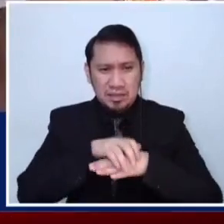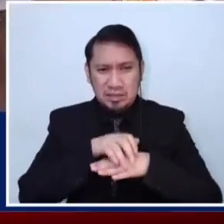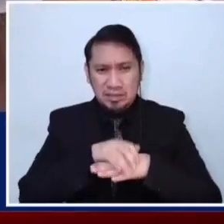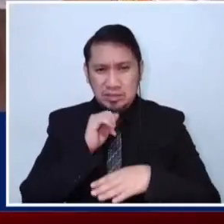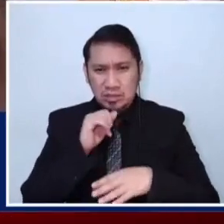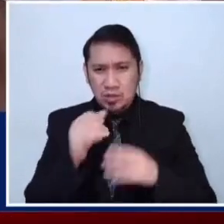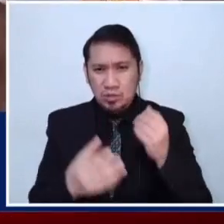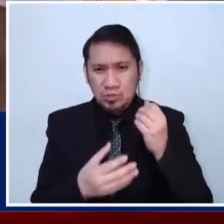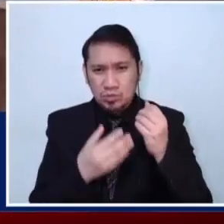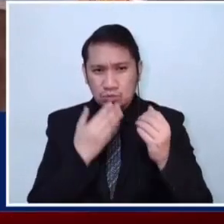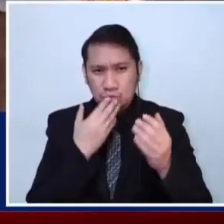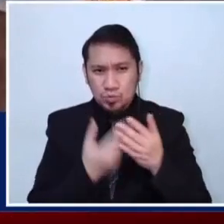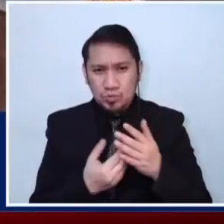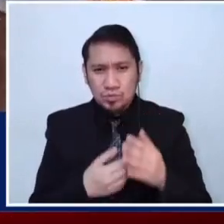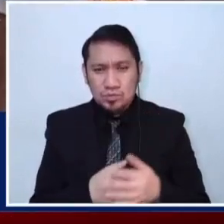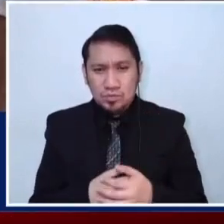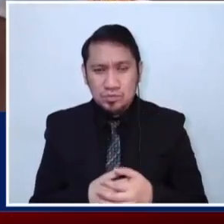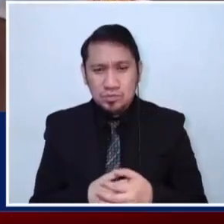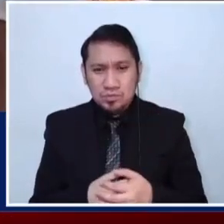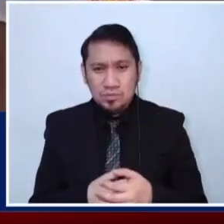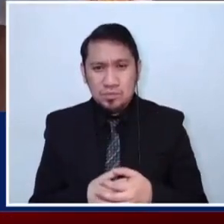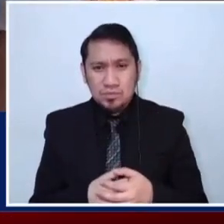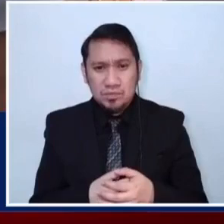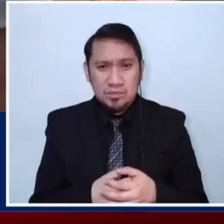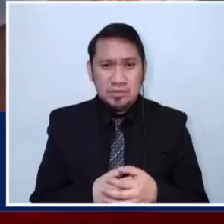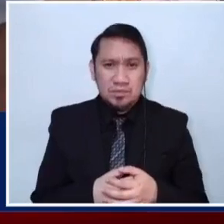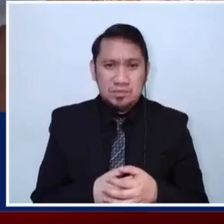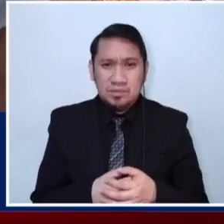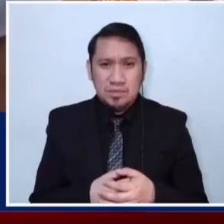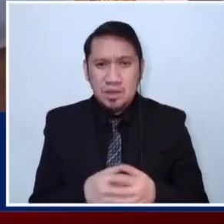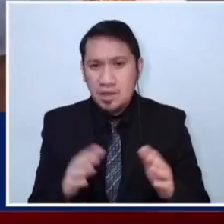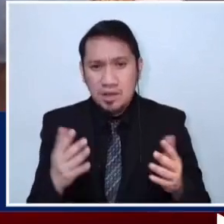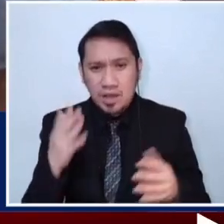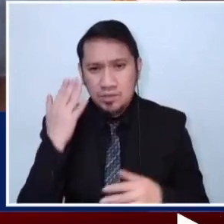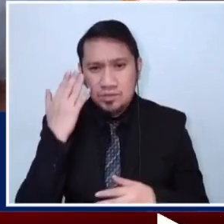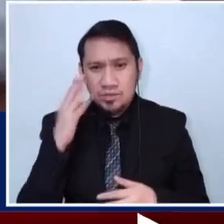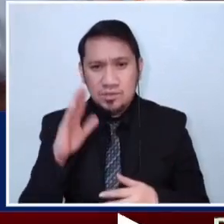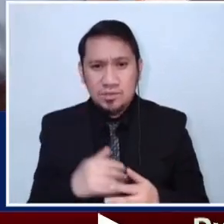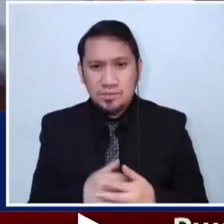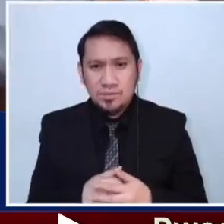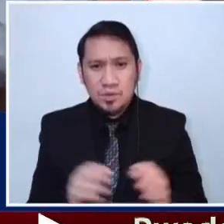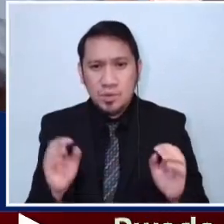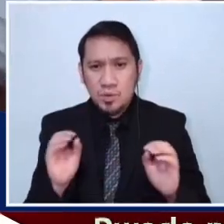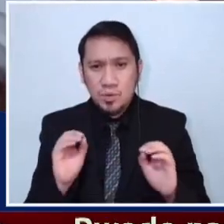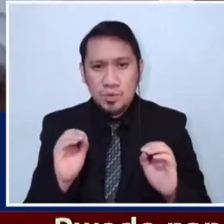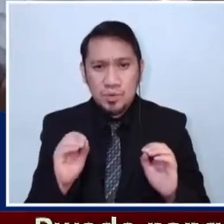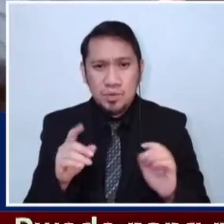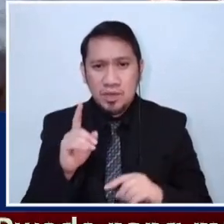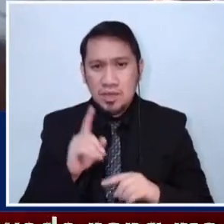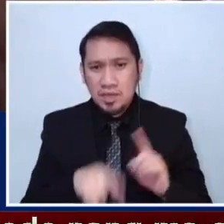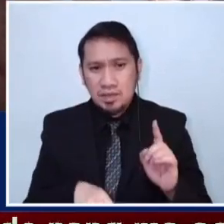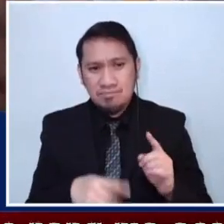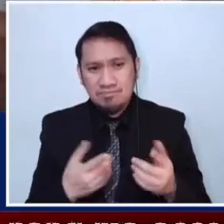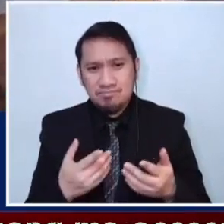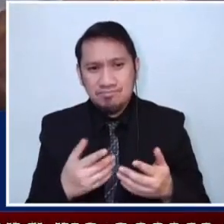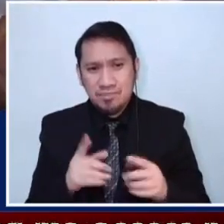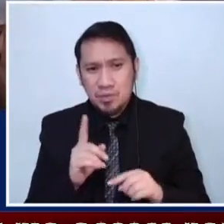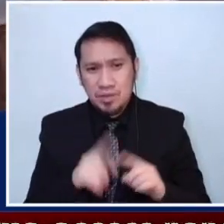Consultant saan daw? Sa politika. I don't know. Wala naman. We cannot afford it. One, two.